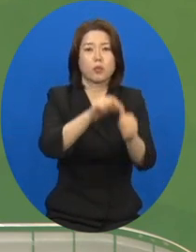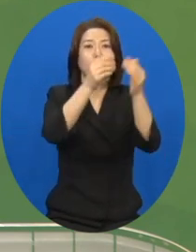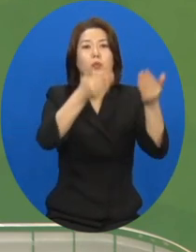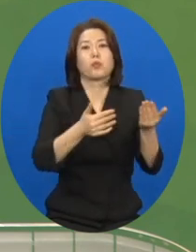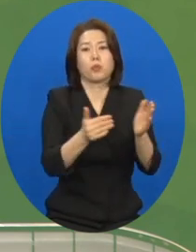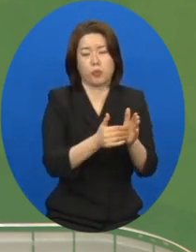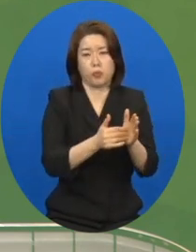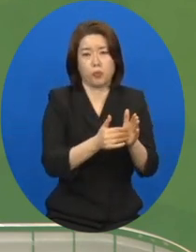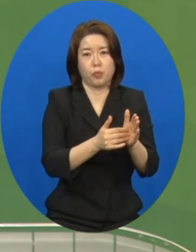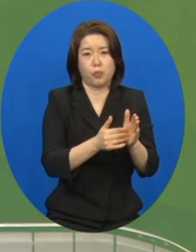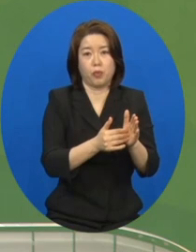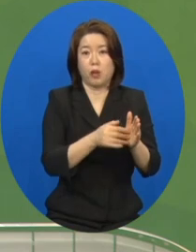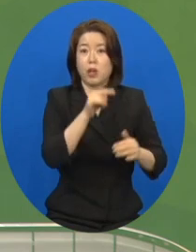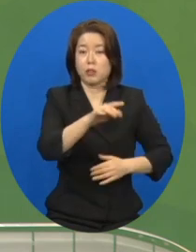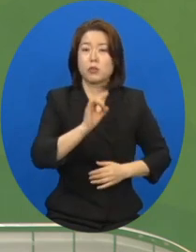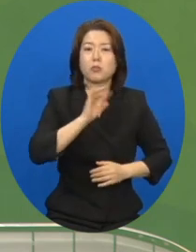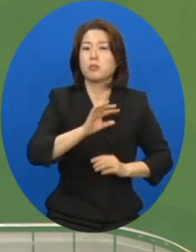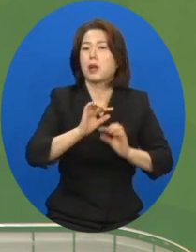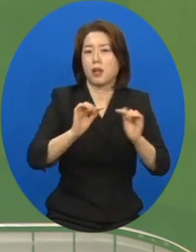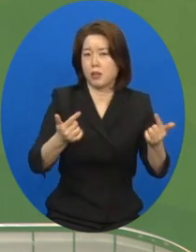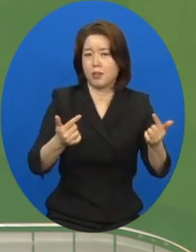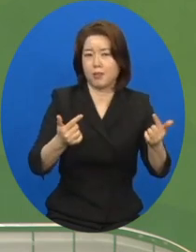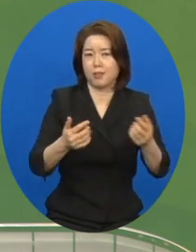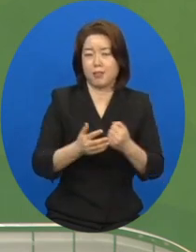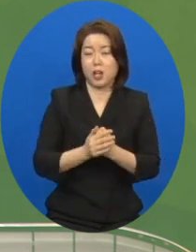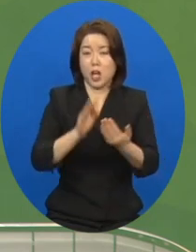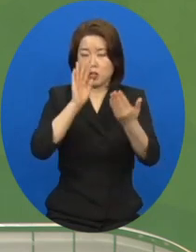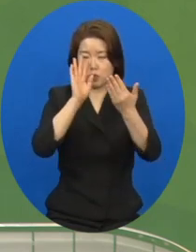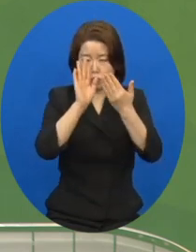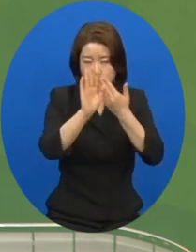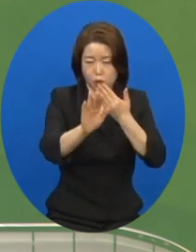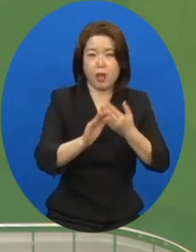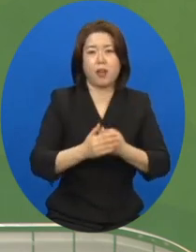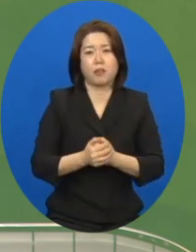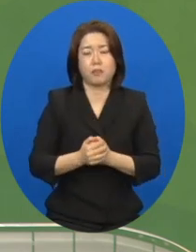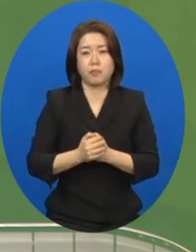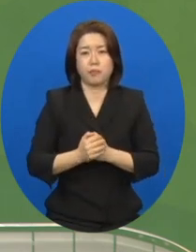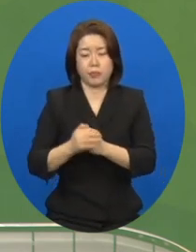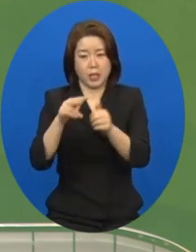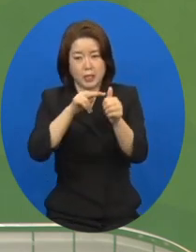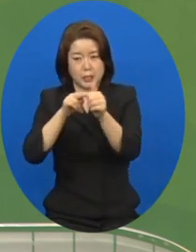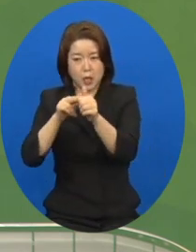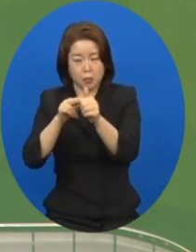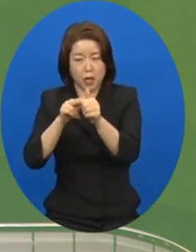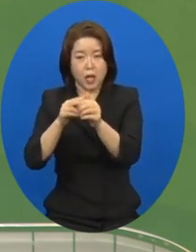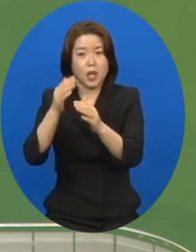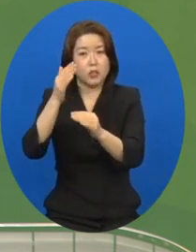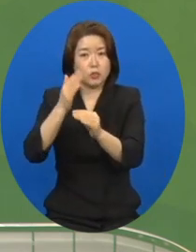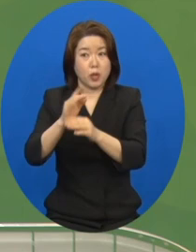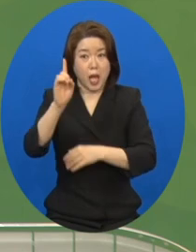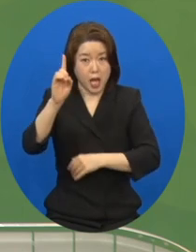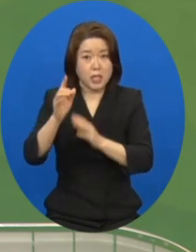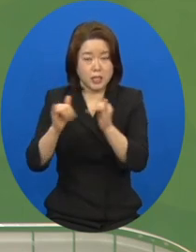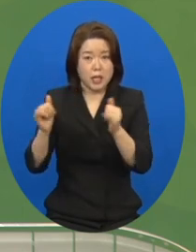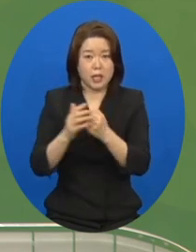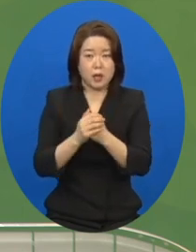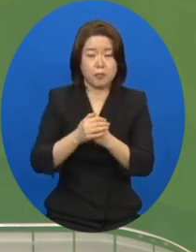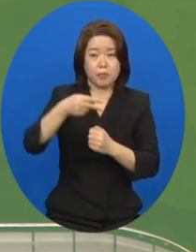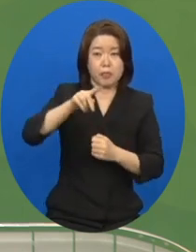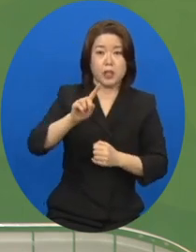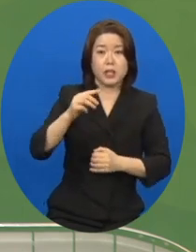건짐 받은 것만 아니에요. 그 이후에 그 정탐꾼 중에 한 사람이었던